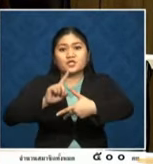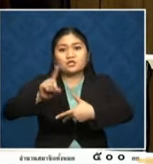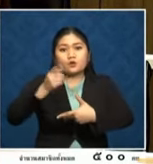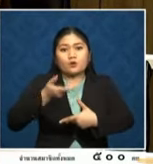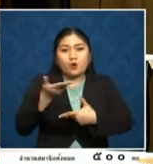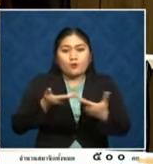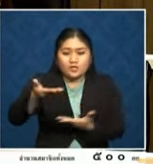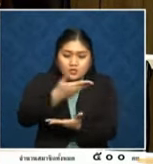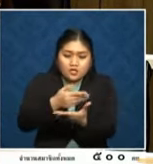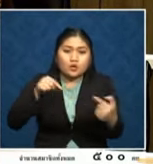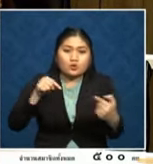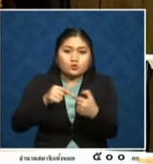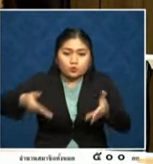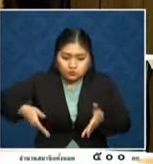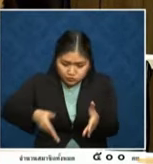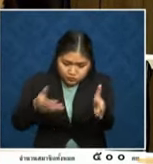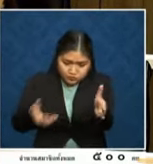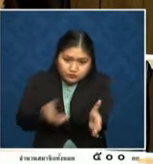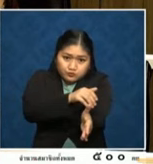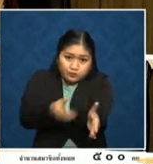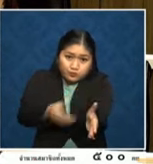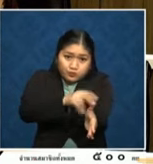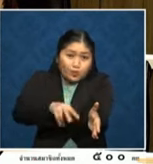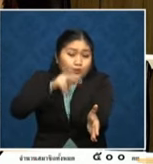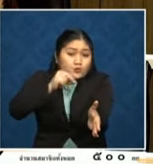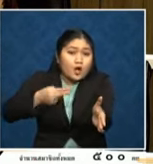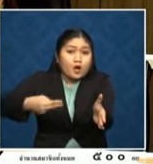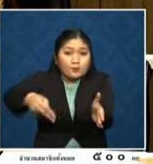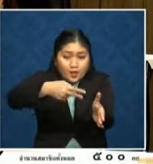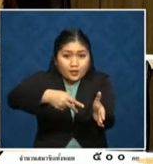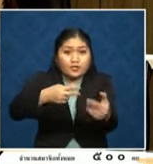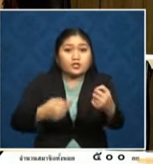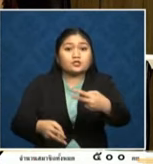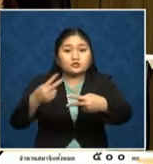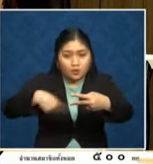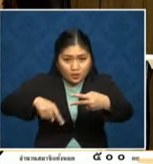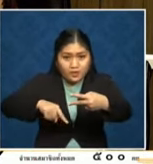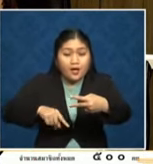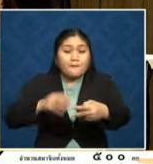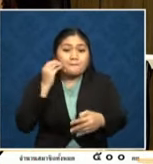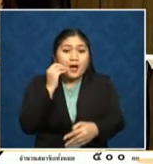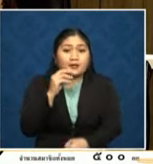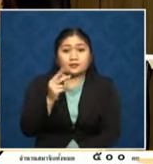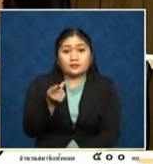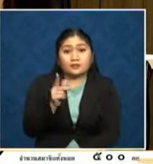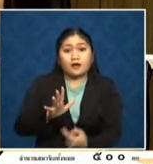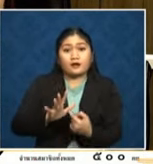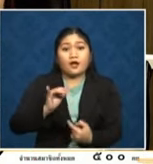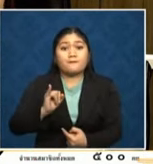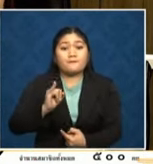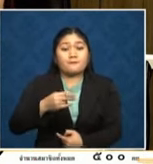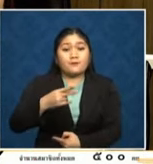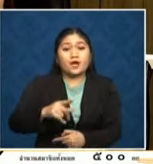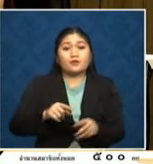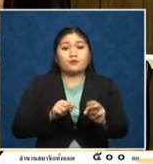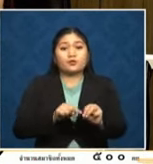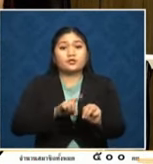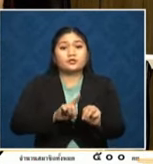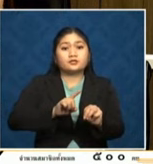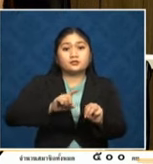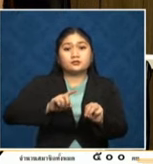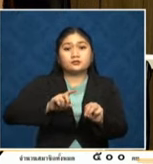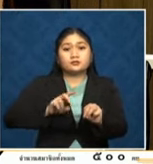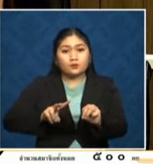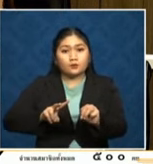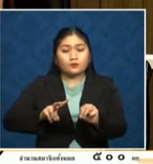ณาขุดลอกหรือทำโครงการอนุรักษ์ฟื้นฟูแหล่งน้ำหนองกุดจันและหนองกุดเสียมหน้าบ้านคำไฮหมู่ที่1หมู่ที่3และหมู่ที่